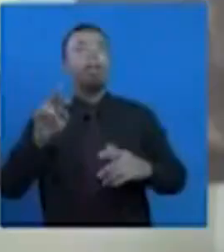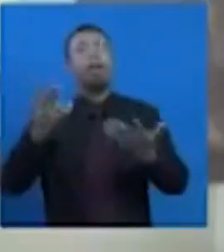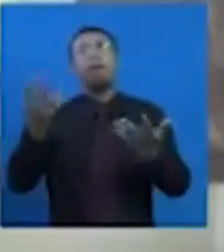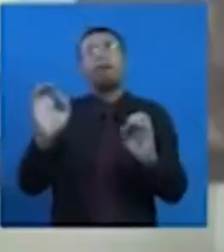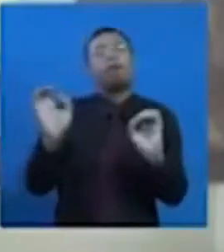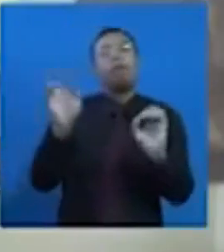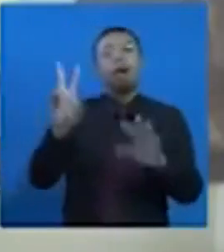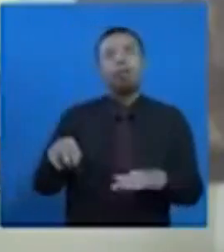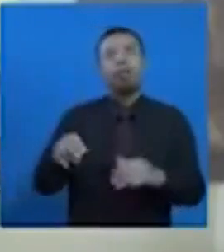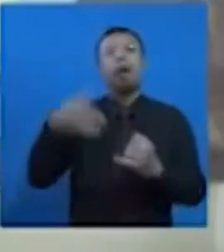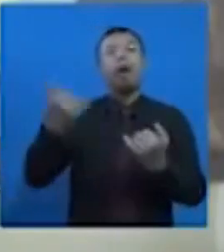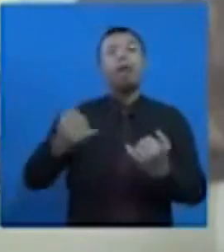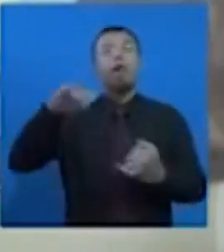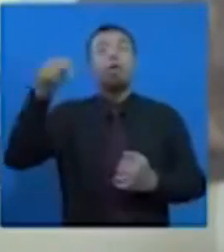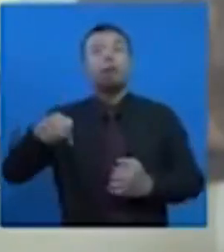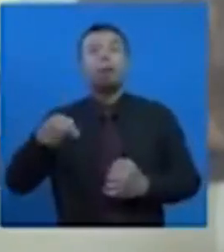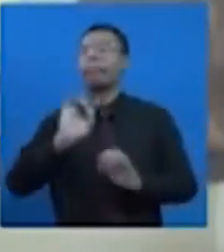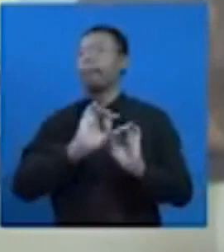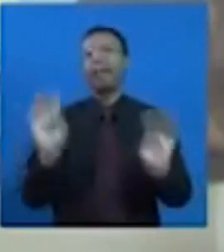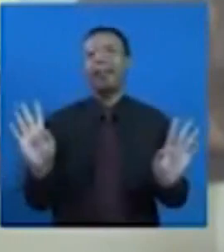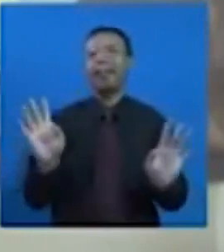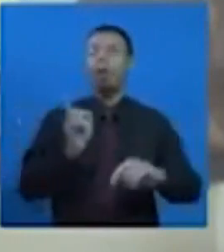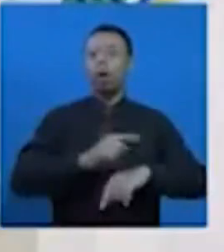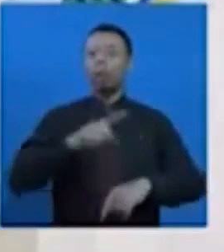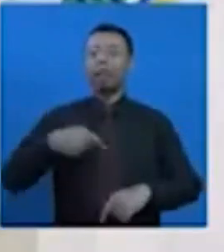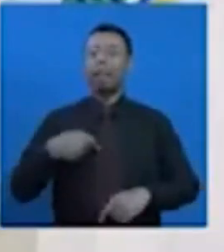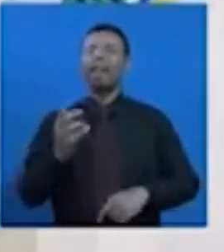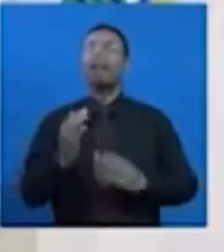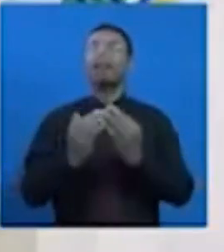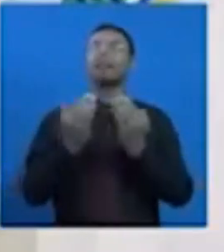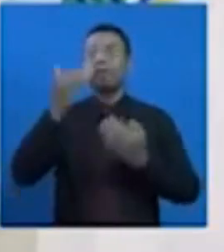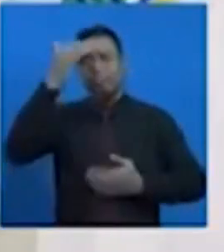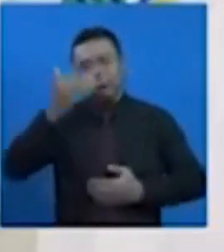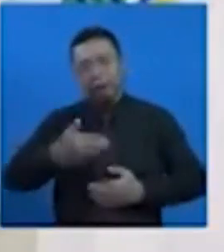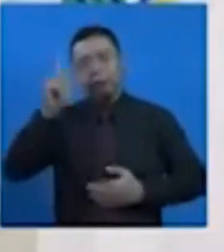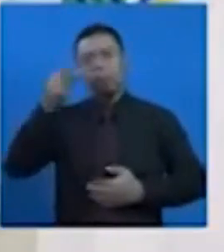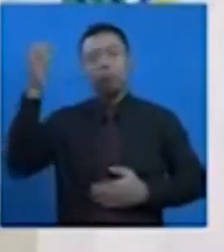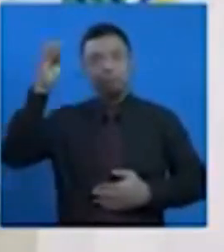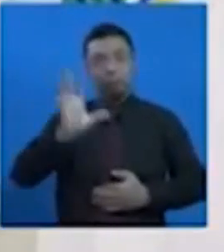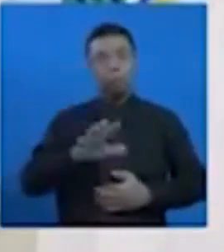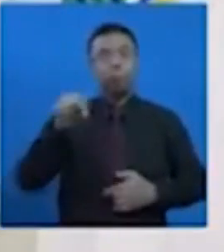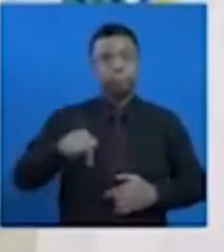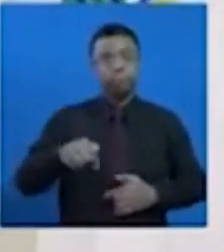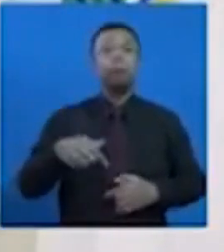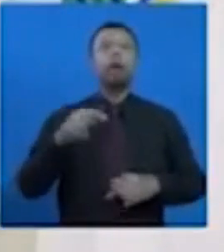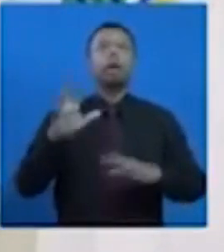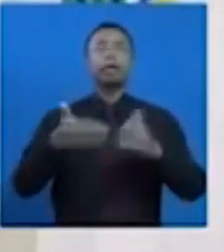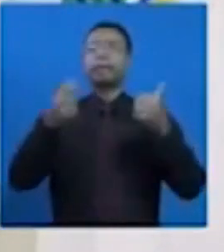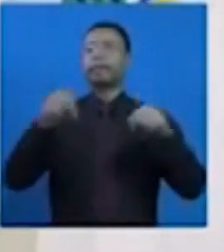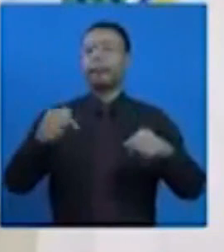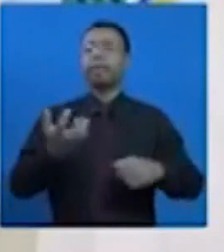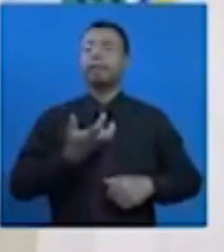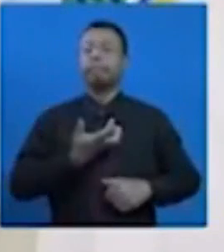Hai tahun ini adalah tahun yang berbeda dalam kita menjalani ibadah di bulan suci Romadhon dalam kesempatan ini